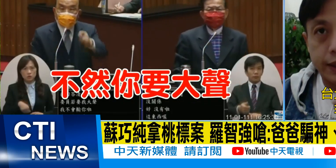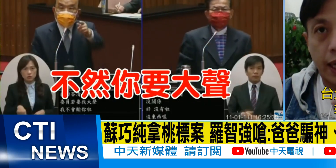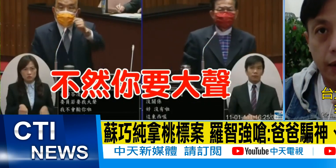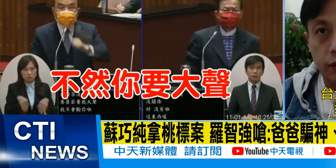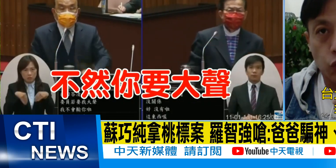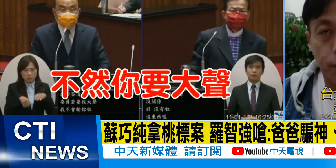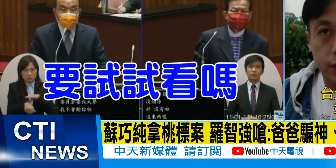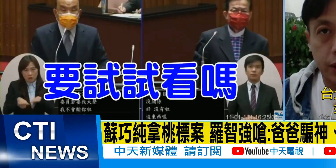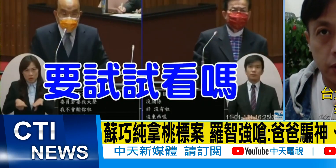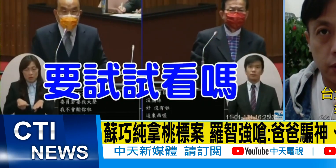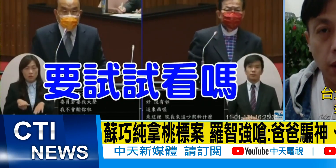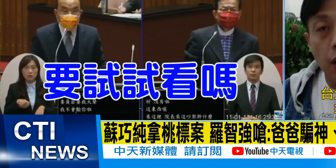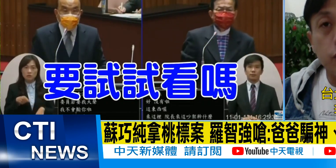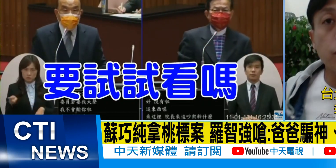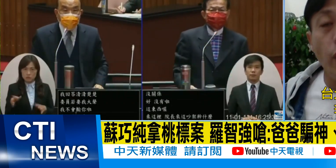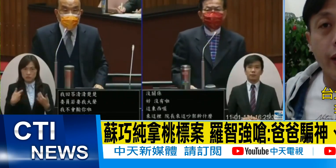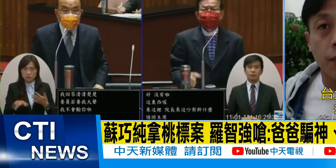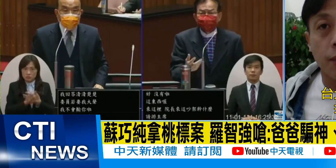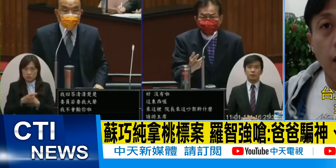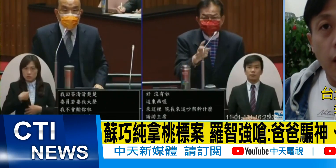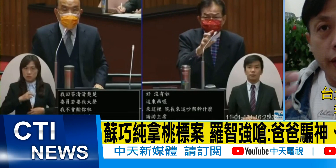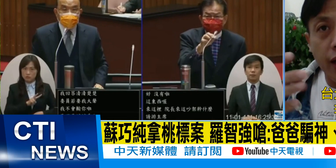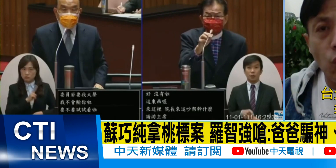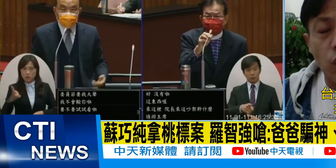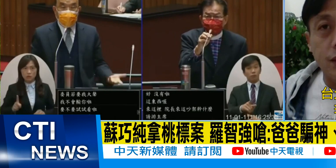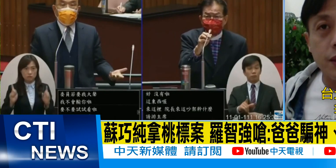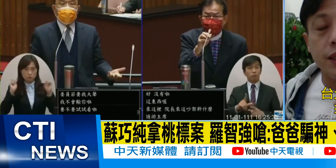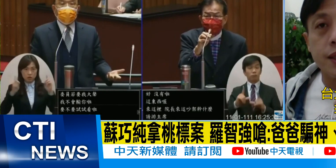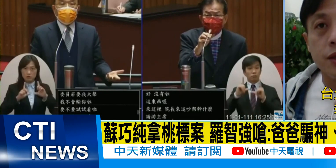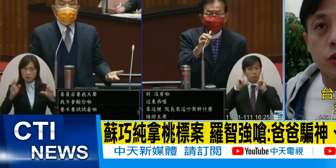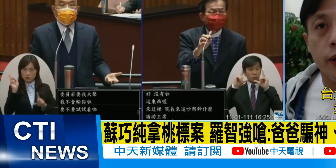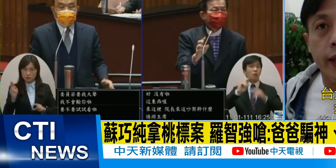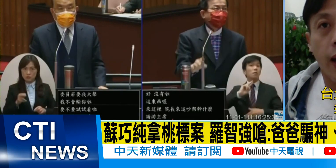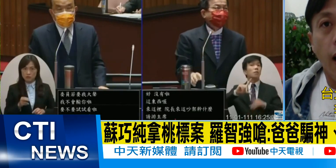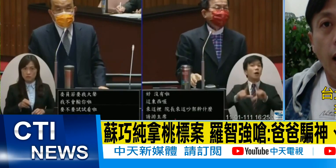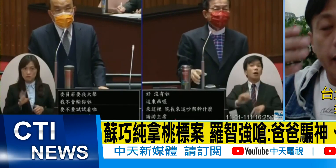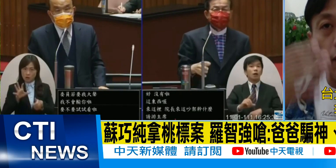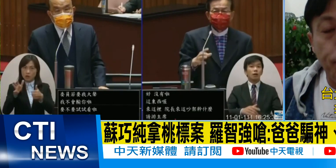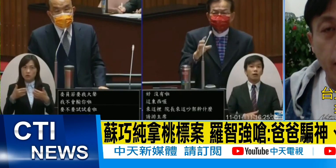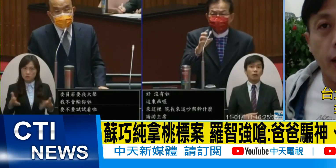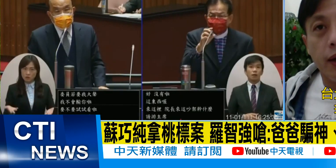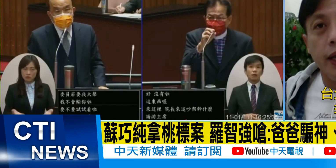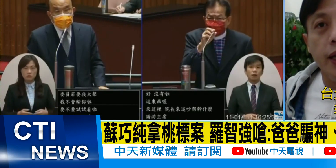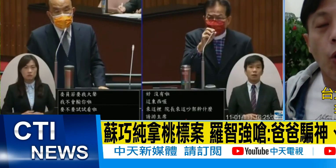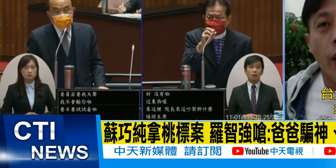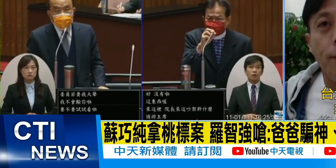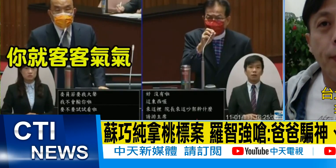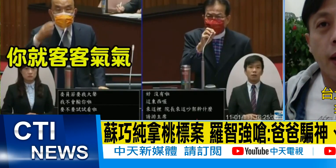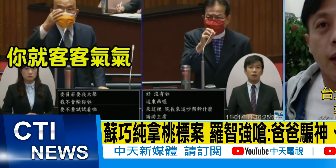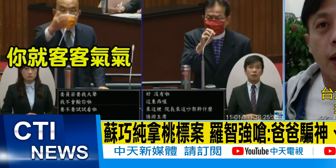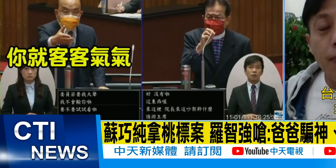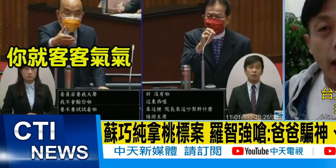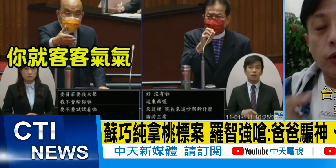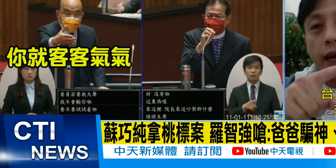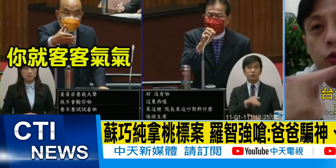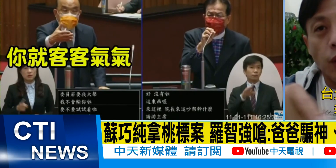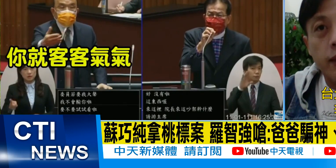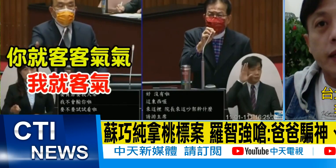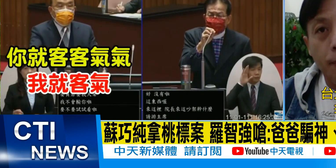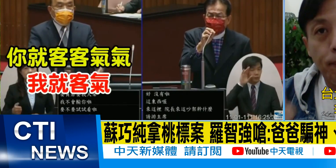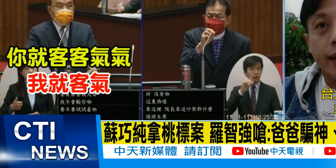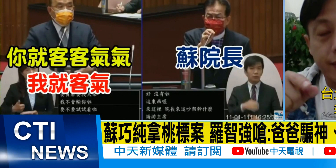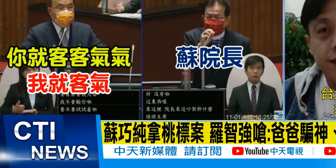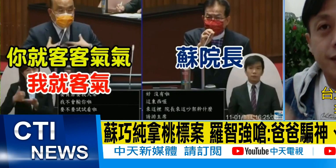自己的家人全部请辞，就是为了什么？要落实行政中立啊，要避免利益回避啊。马英九当